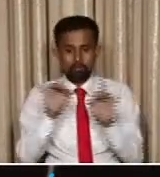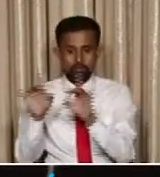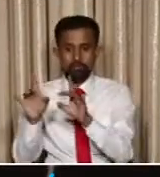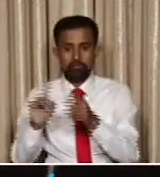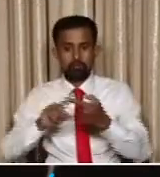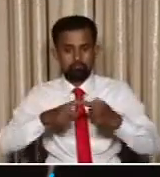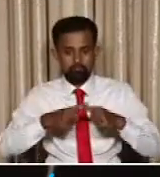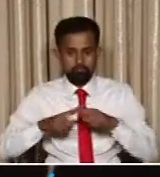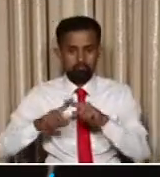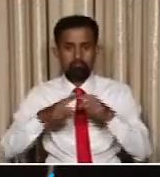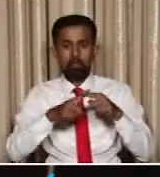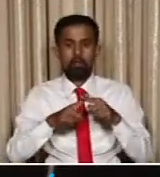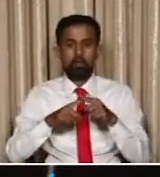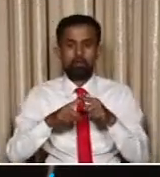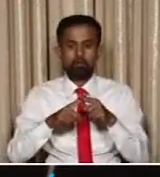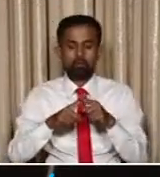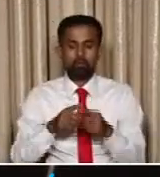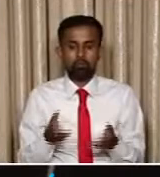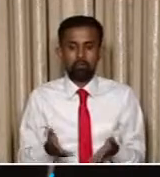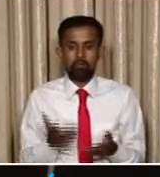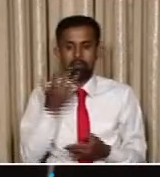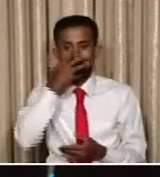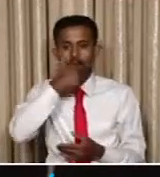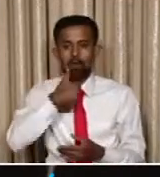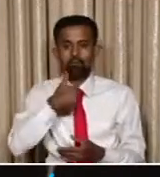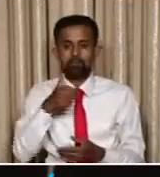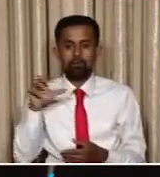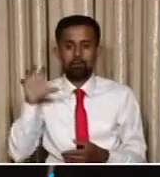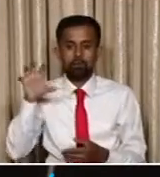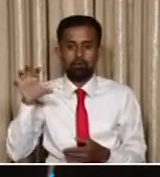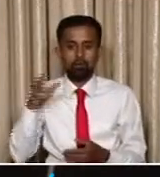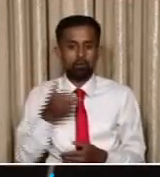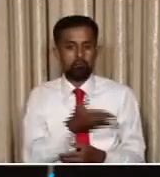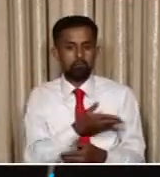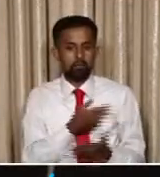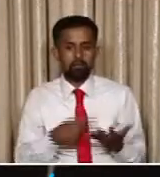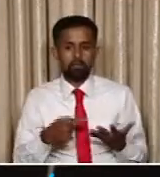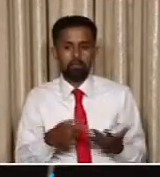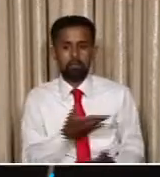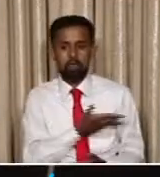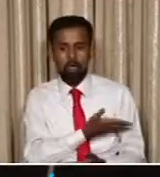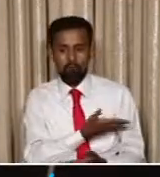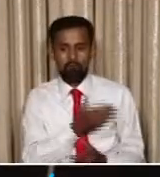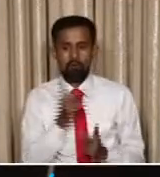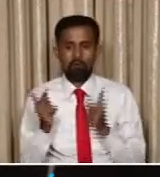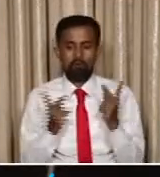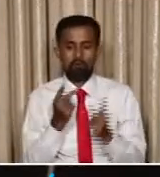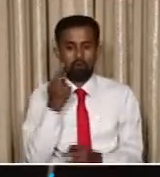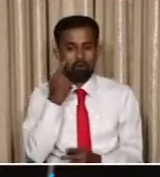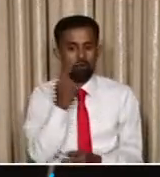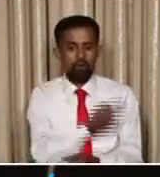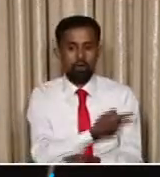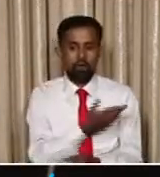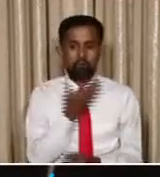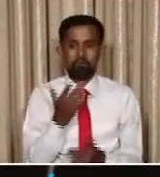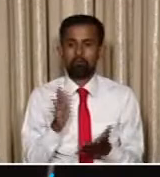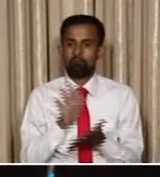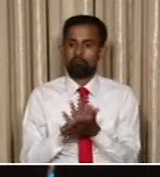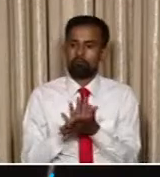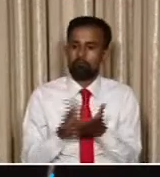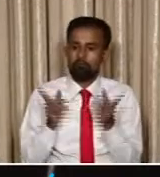ඕනේ මෙච්චර සුන්දර රටක් මෙච්චර දේවල් තියෙද්දි සංචාරකීන්ට දැක බලා ගන්න විනෝද